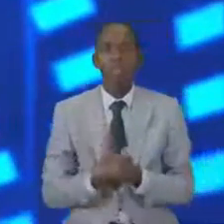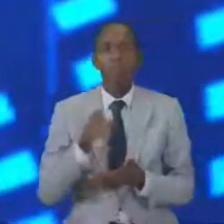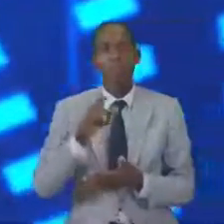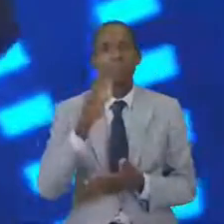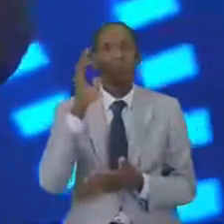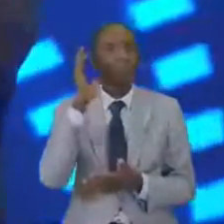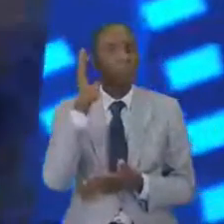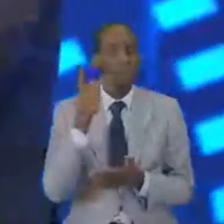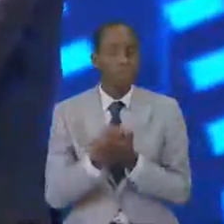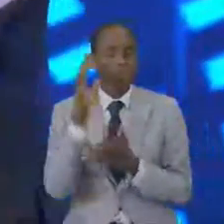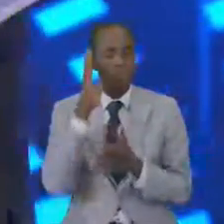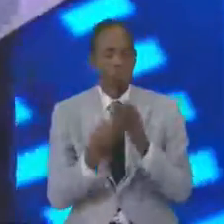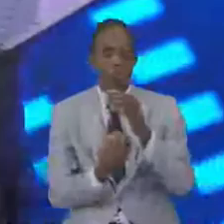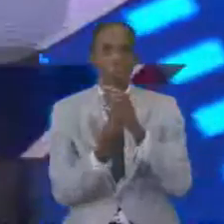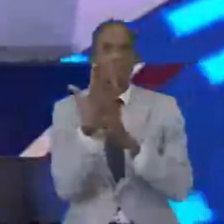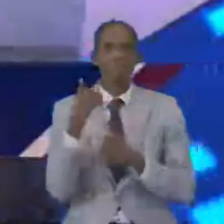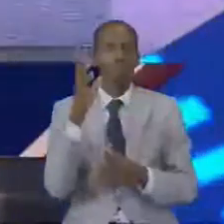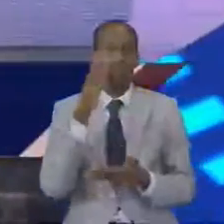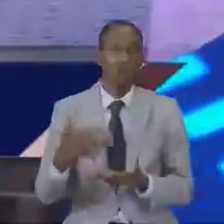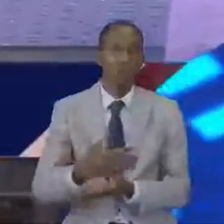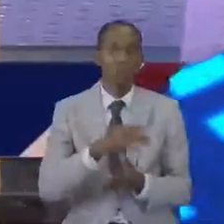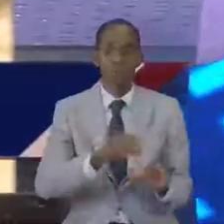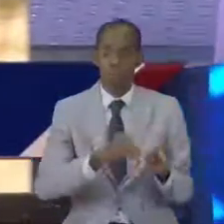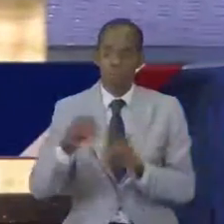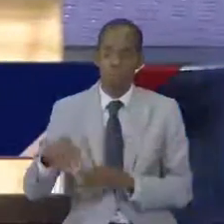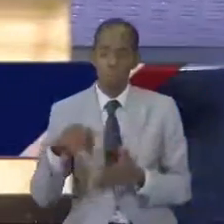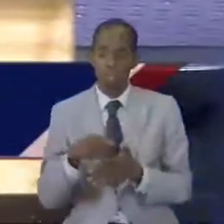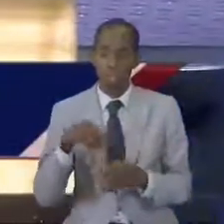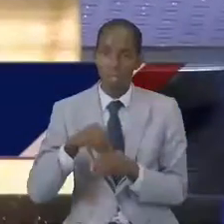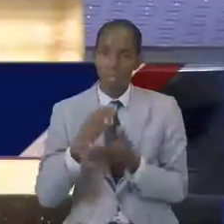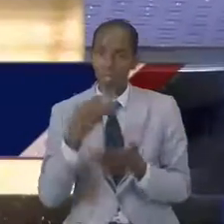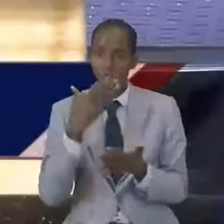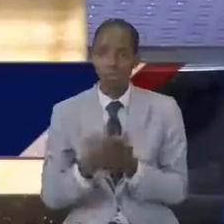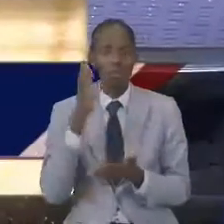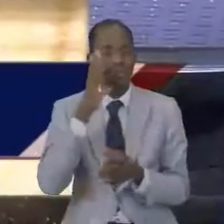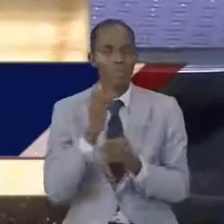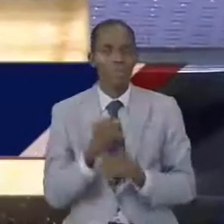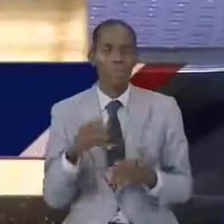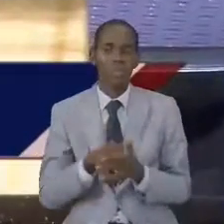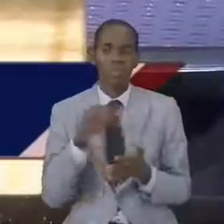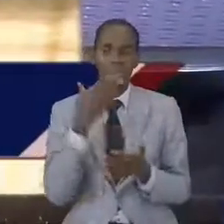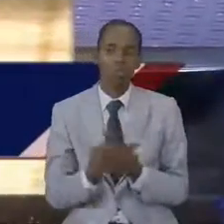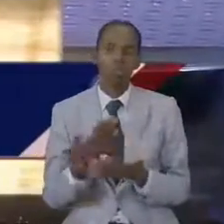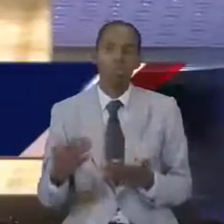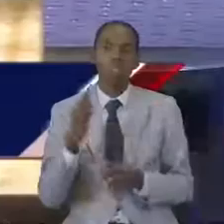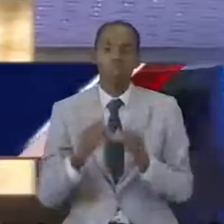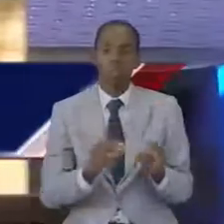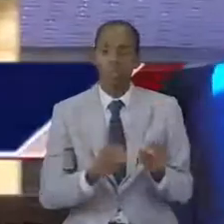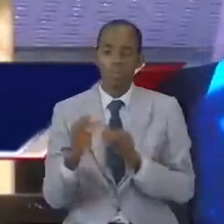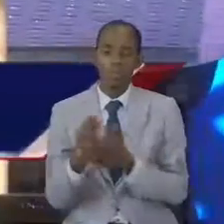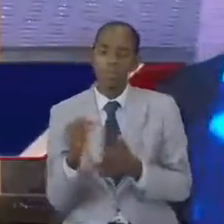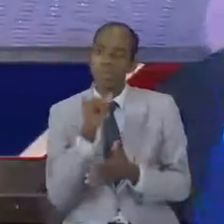retirer que vous allez moissonner si vous investissez quelque chose de bon vous allez avoir un retour quelque chose de bon si vous mettez quelque chose de